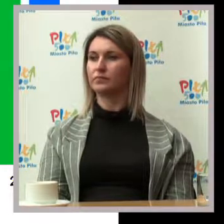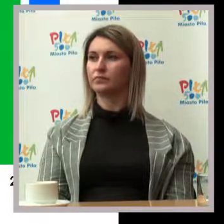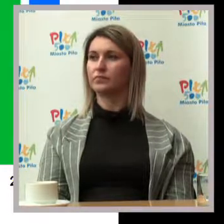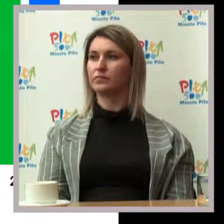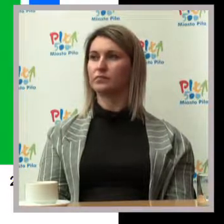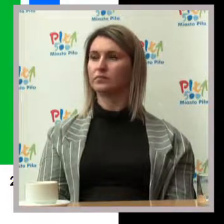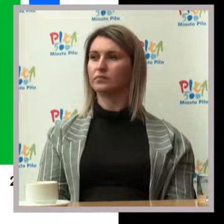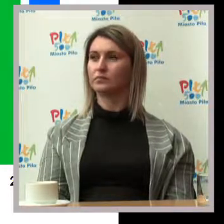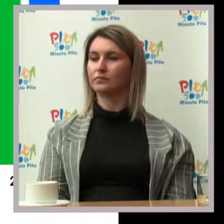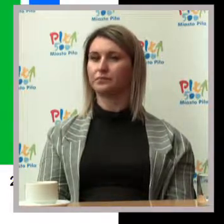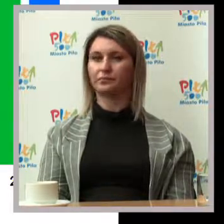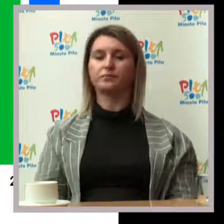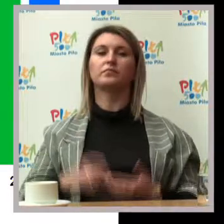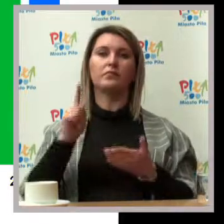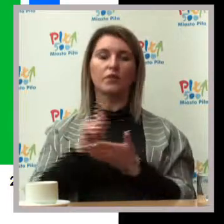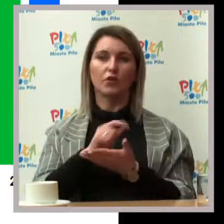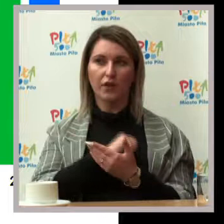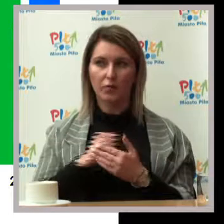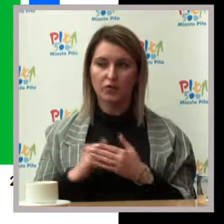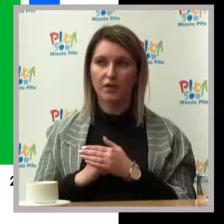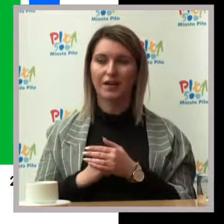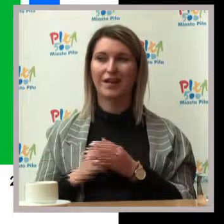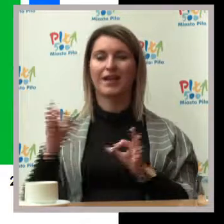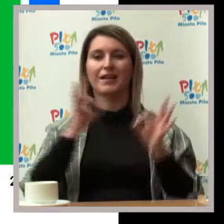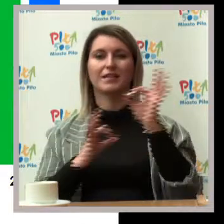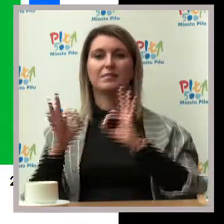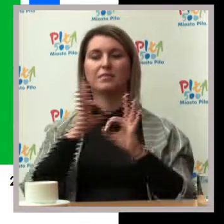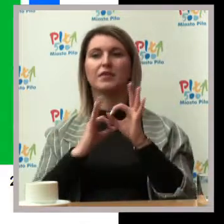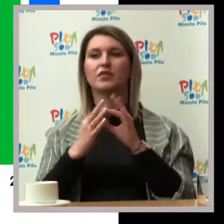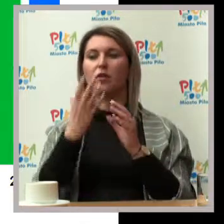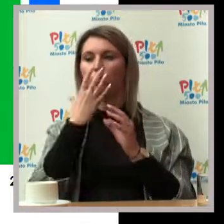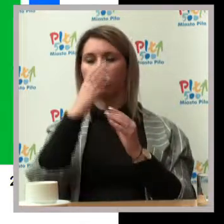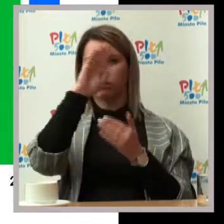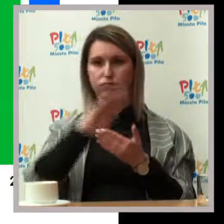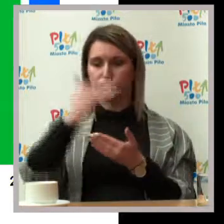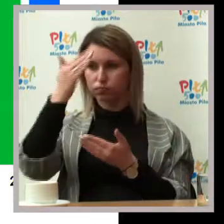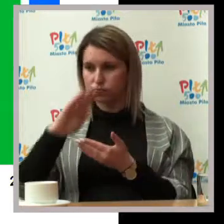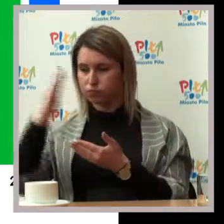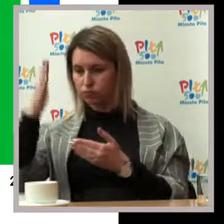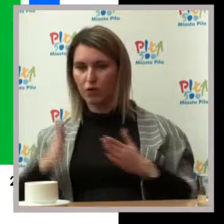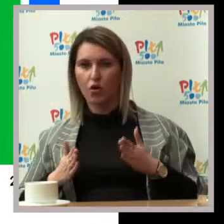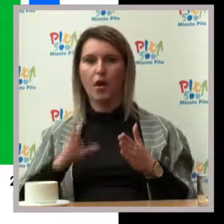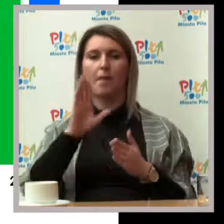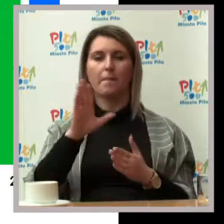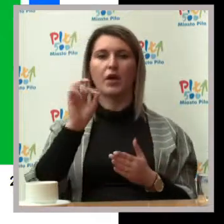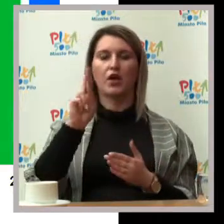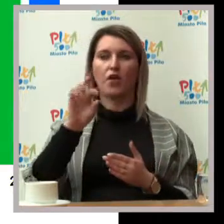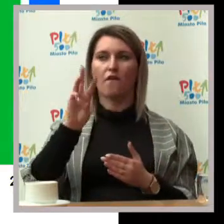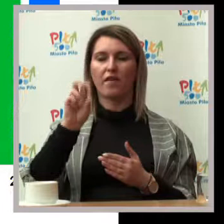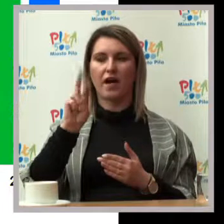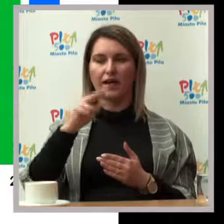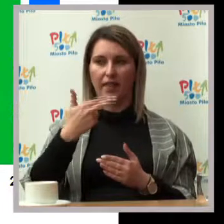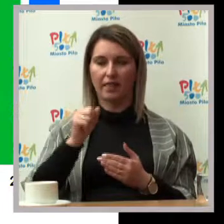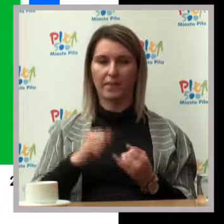zrobić, termomodernizować, podłączyć do sieci MEC 4 budynki przy ulicy Browarnej, Witosa i Jana Pawła